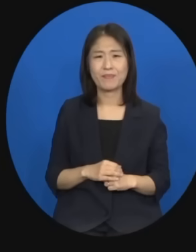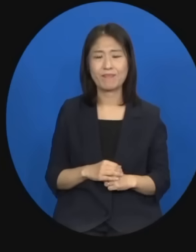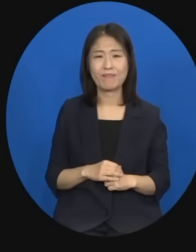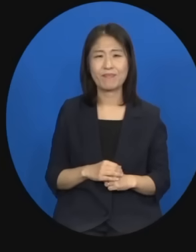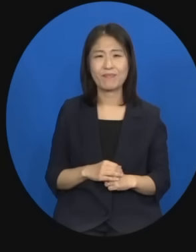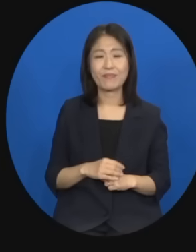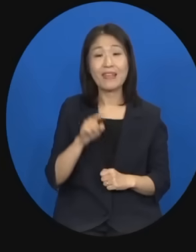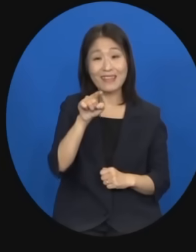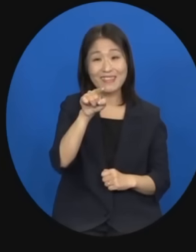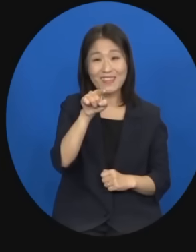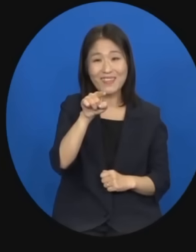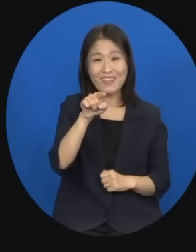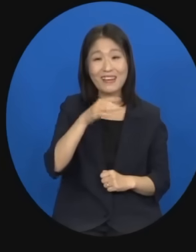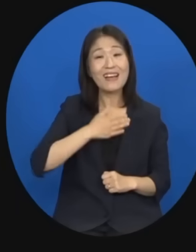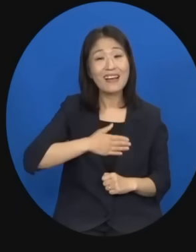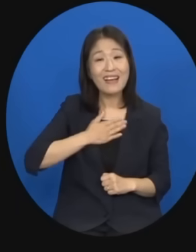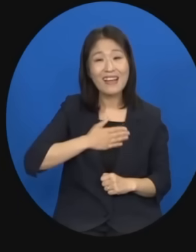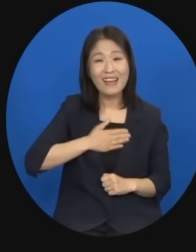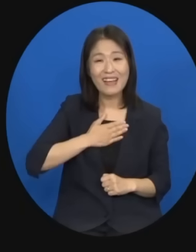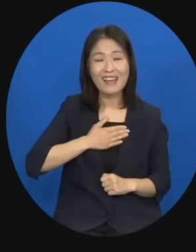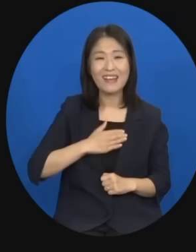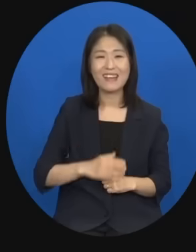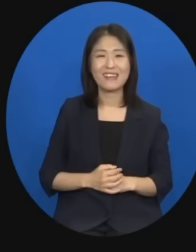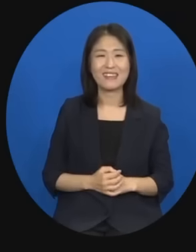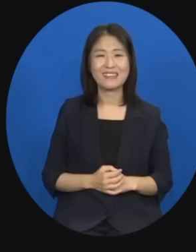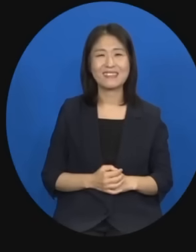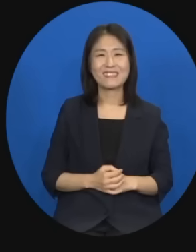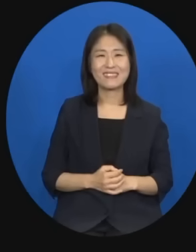저 정도는 읽으실 수 있으시죠? 네.